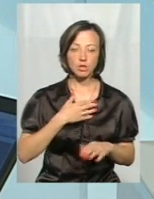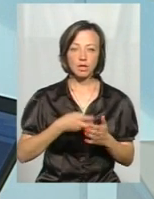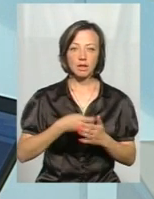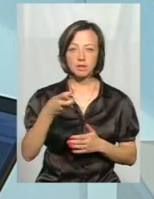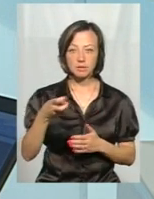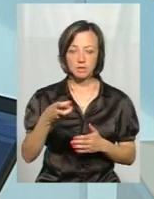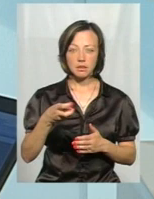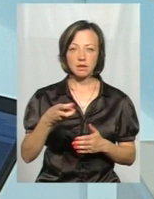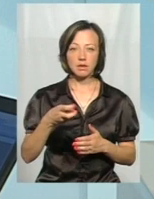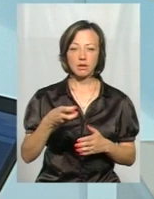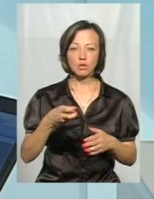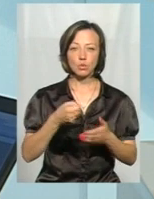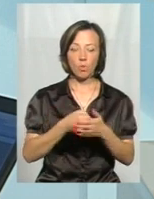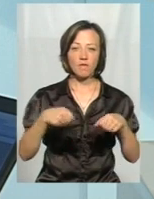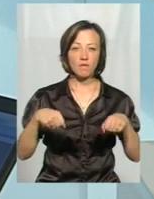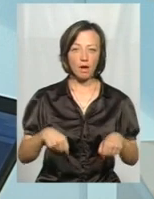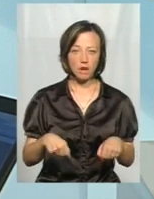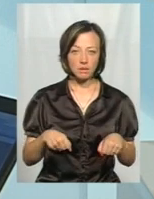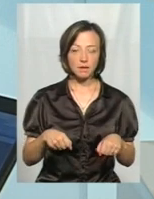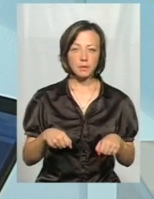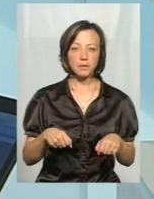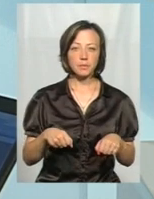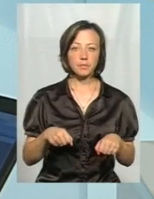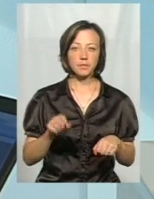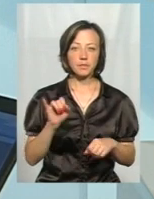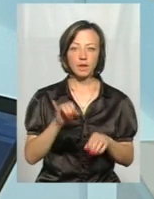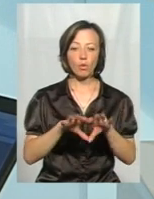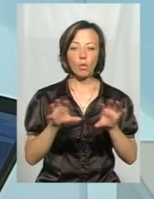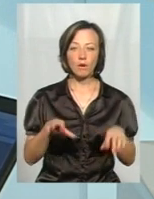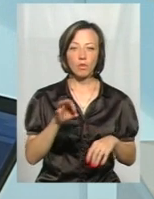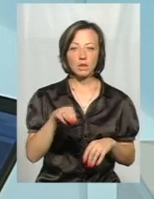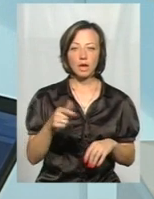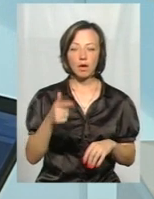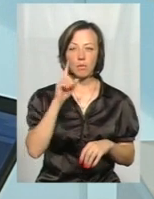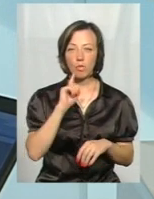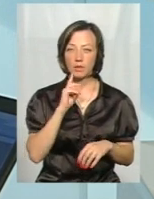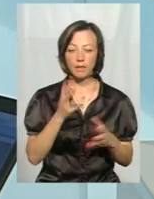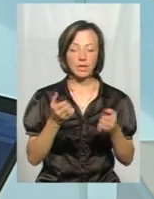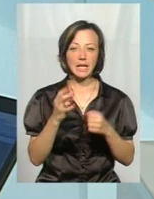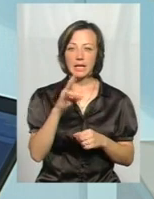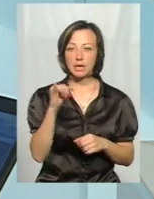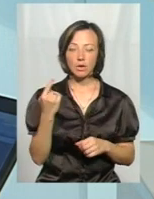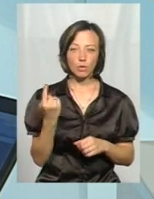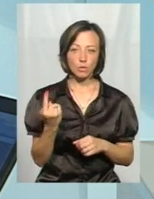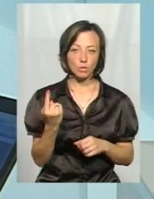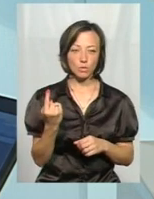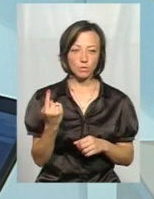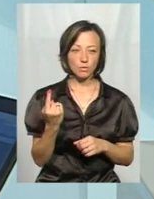на адресу органів влади і голів ОТГ, поки що ми не отримали ні одного